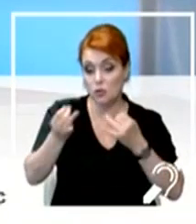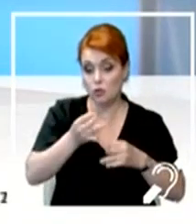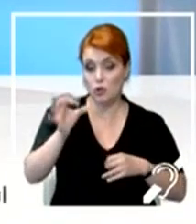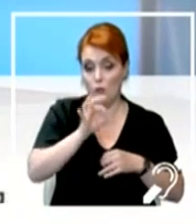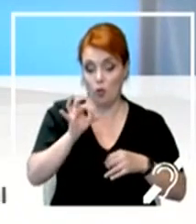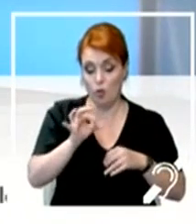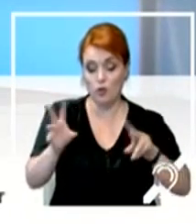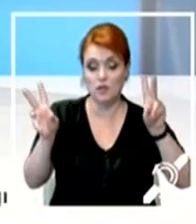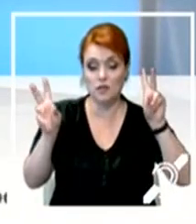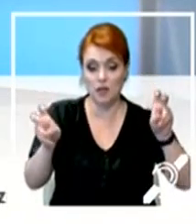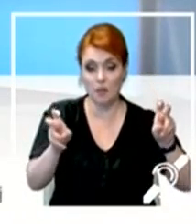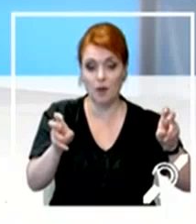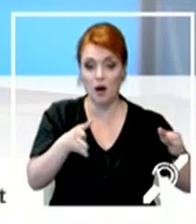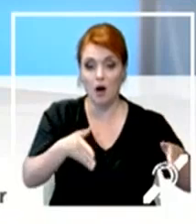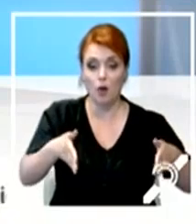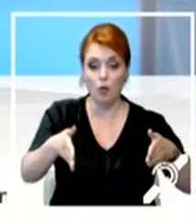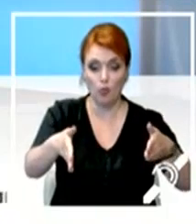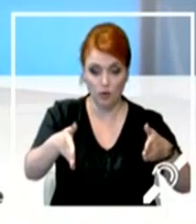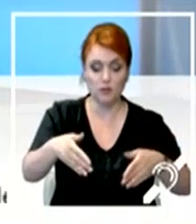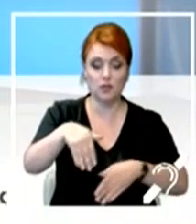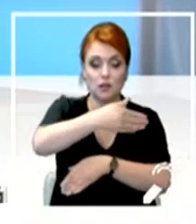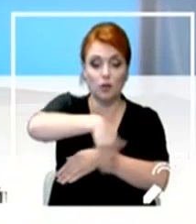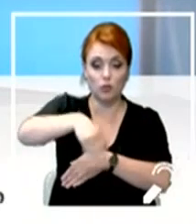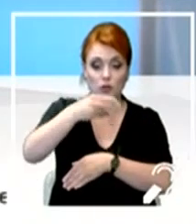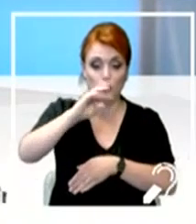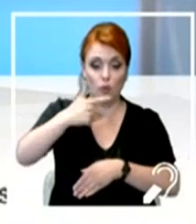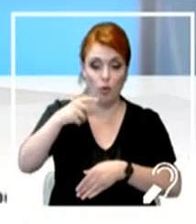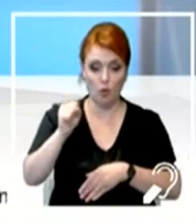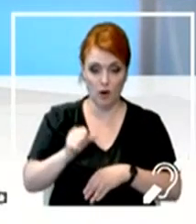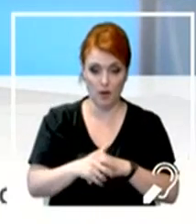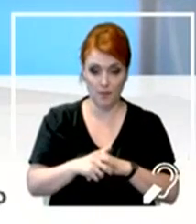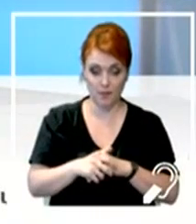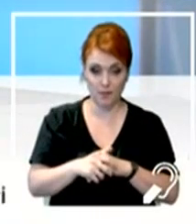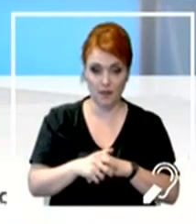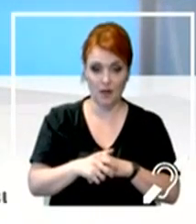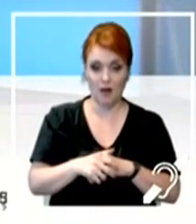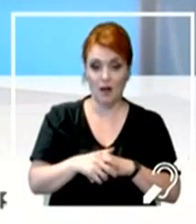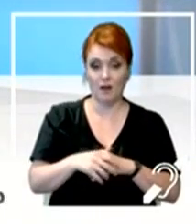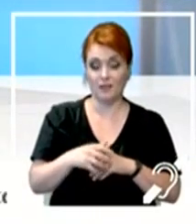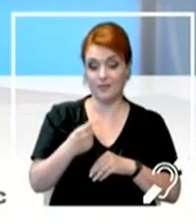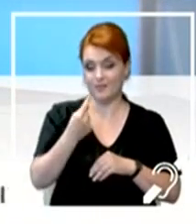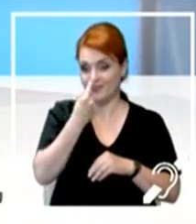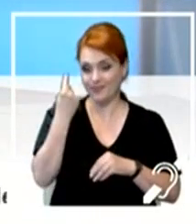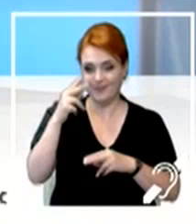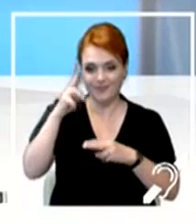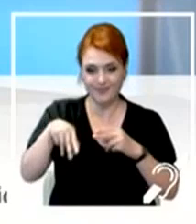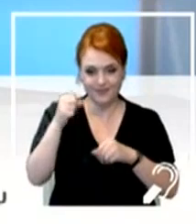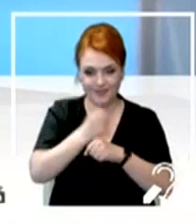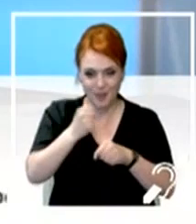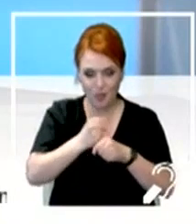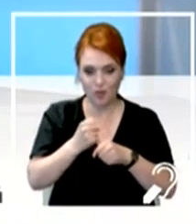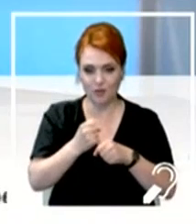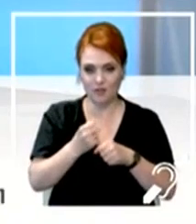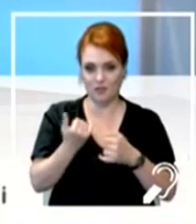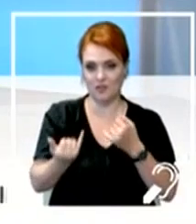centrul Chișinăului. Apa a scos la iveală lacunele lucrării Pomul Vieții, finalizat acum câteva zile, dar și a pavajului